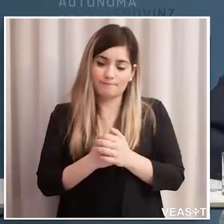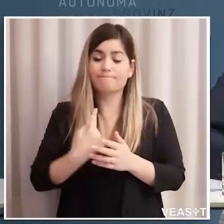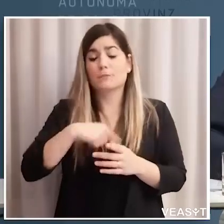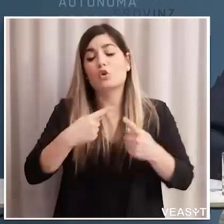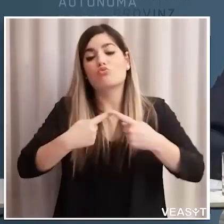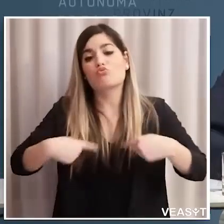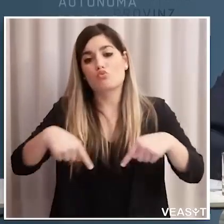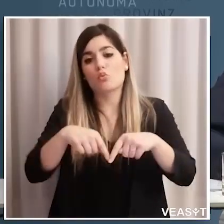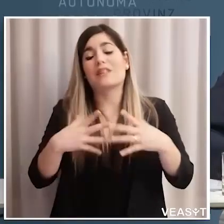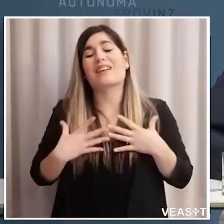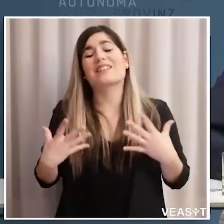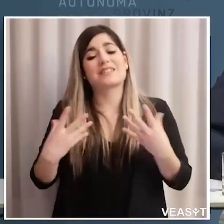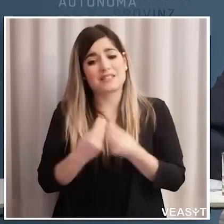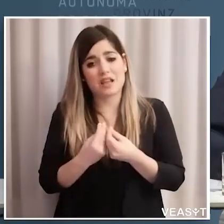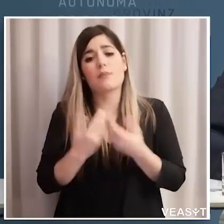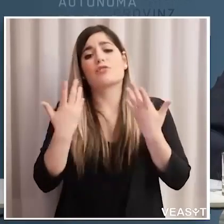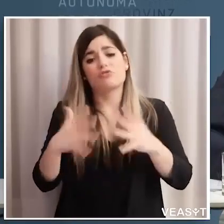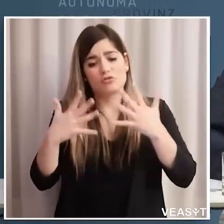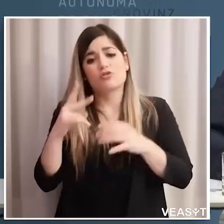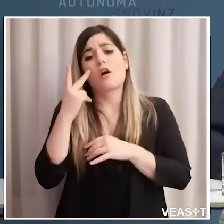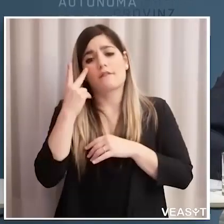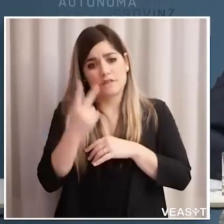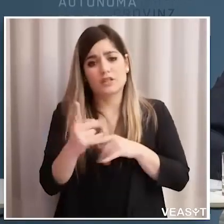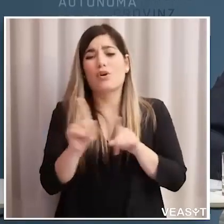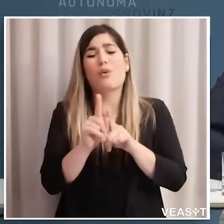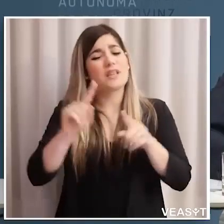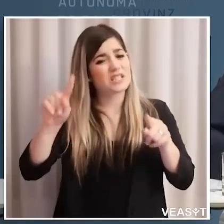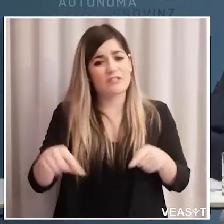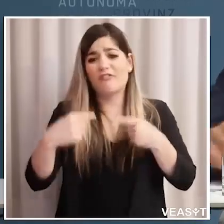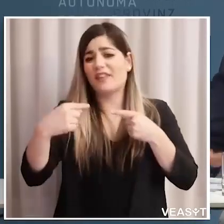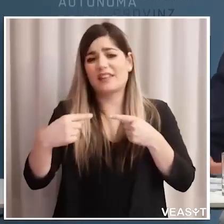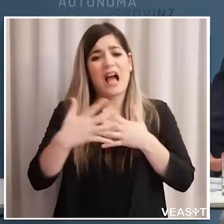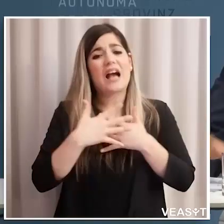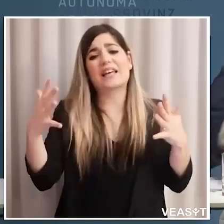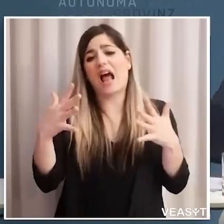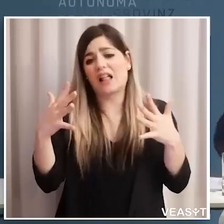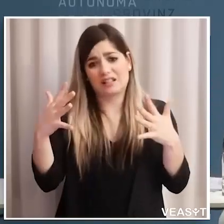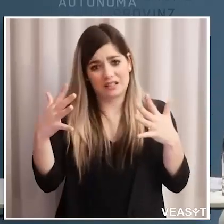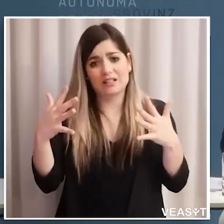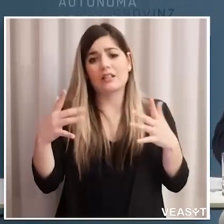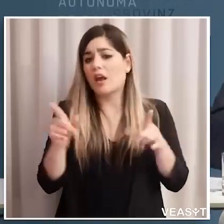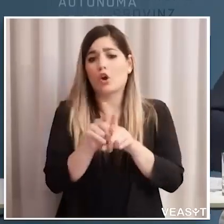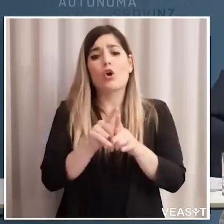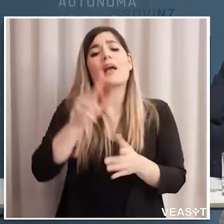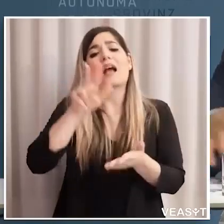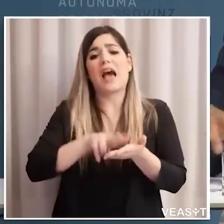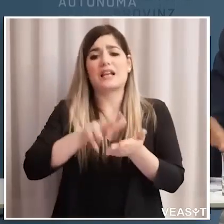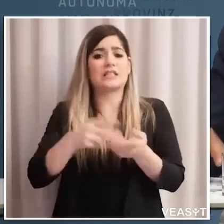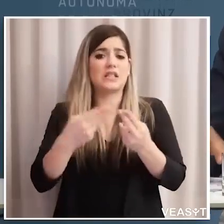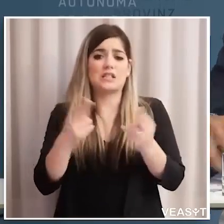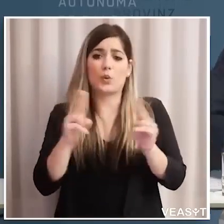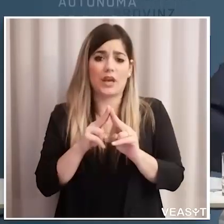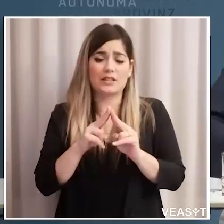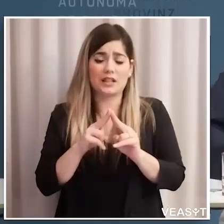tutti assieme l'abbiamo individuato come la sfida ugualmente grande come quella di poter garantire la sicurezza,